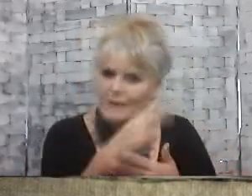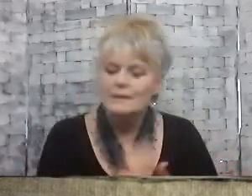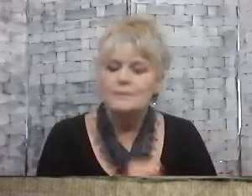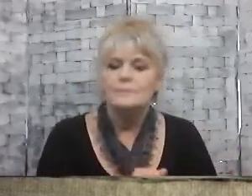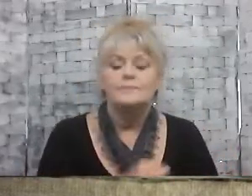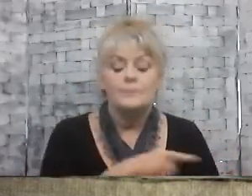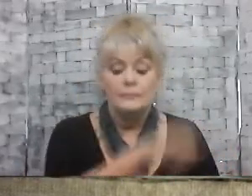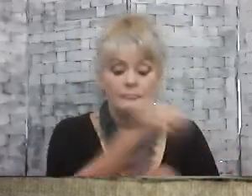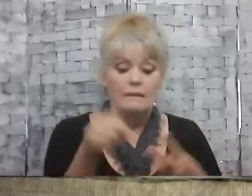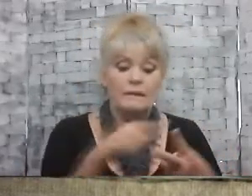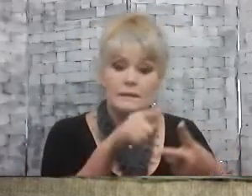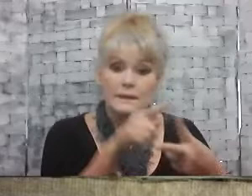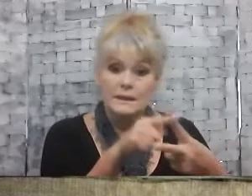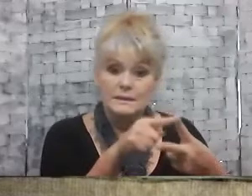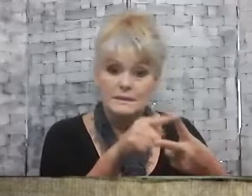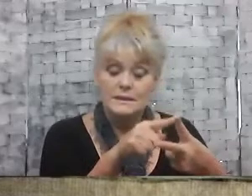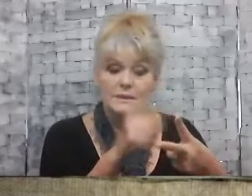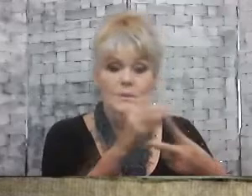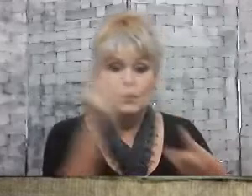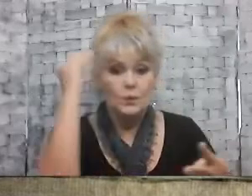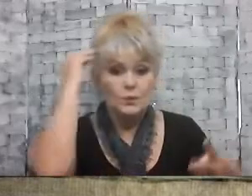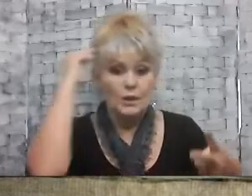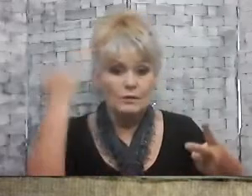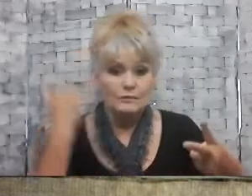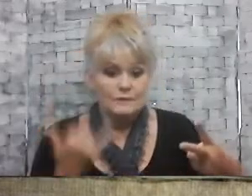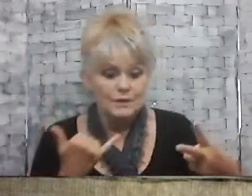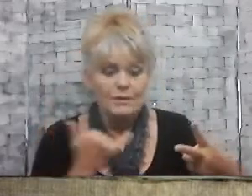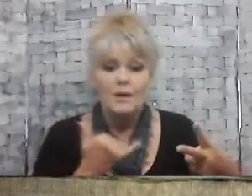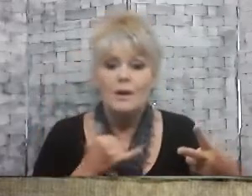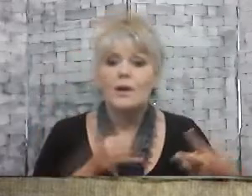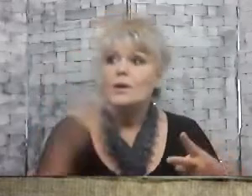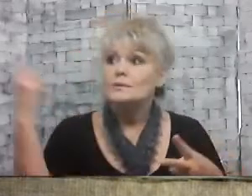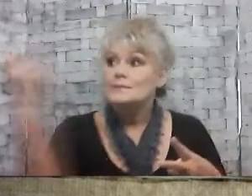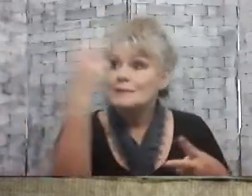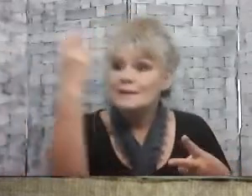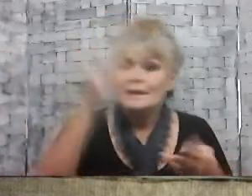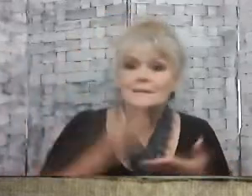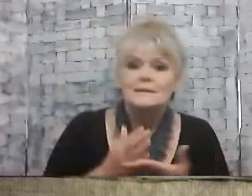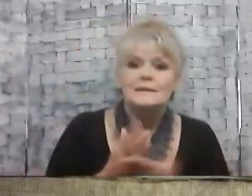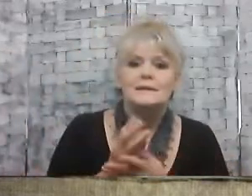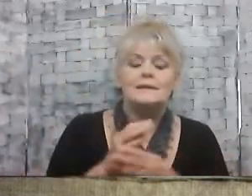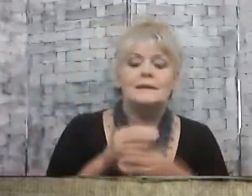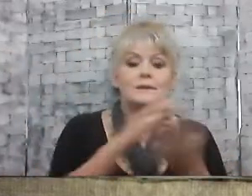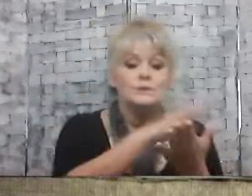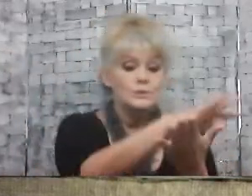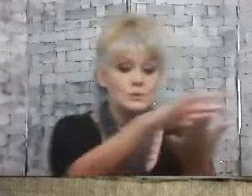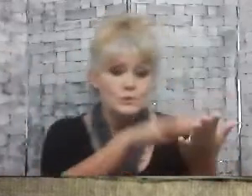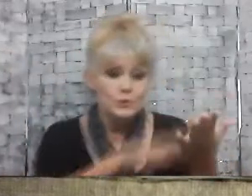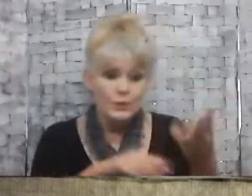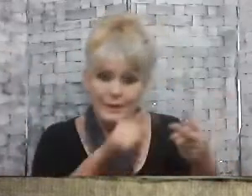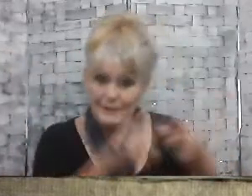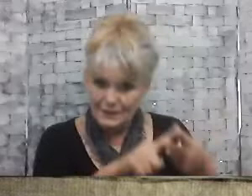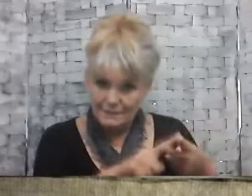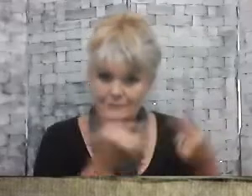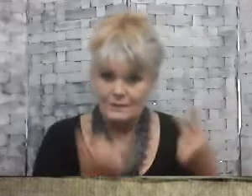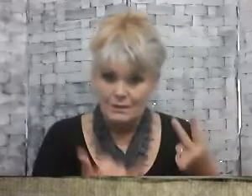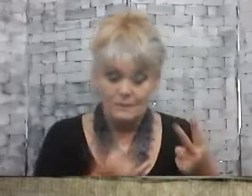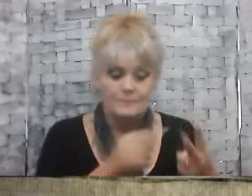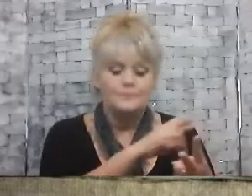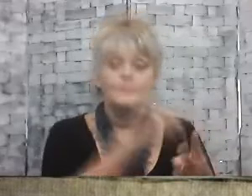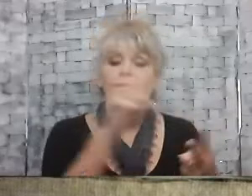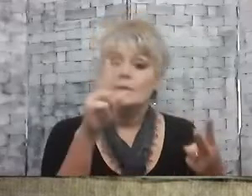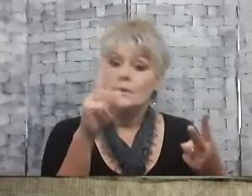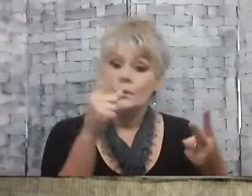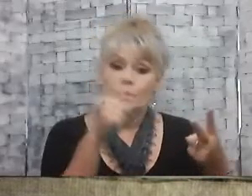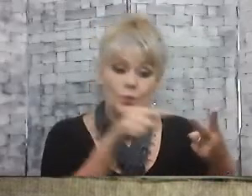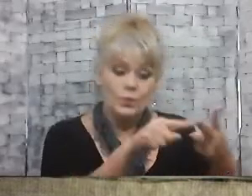vandag, vir hierdie belevenis, moet jy twee dinge onthou. Die eerste ene, ons reis deur 'n story. Die enigste rede hoekom ons deur die